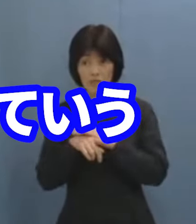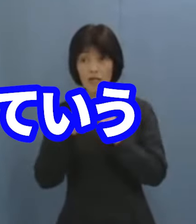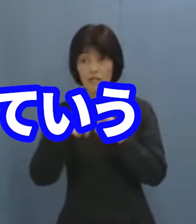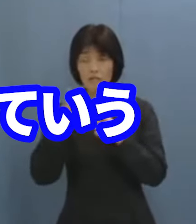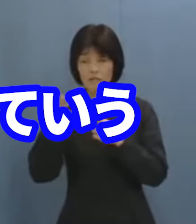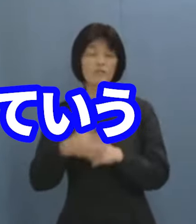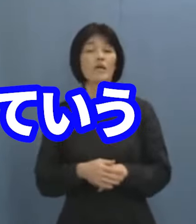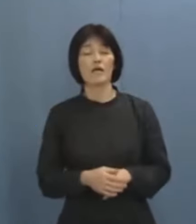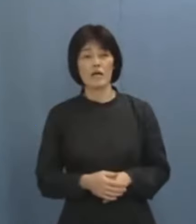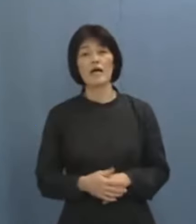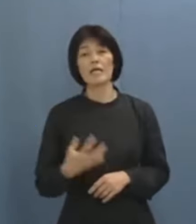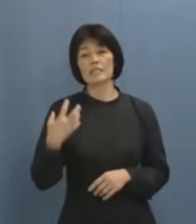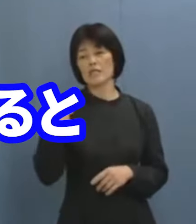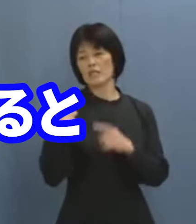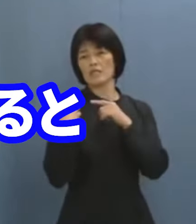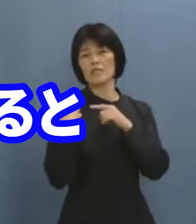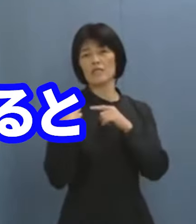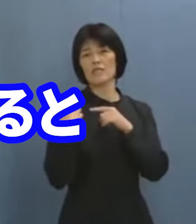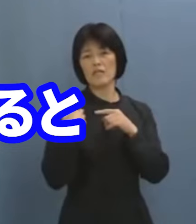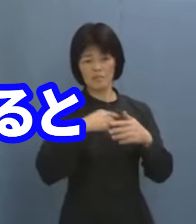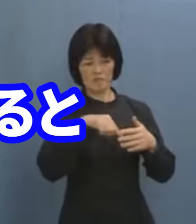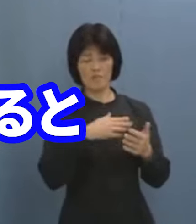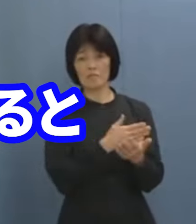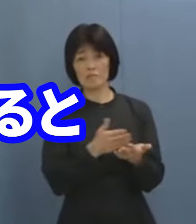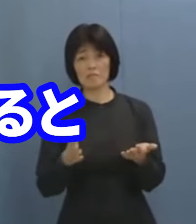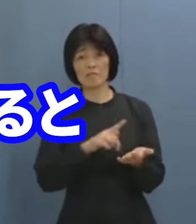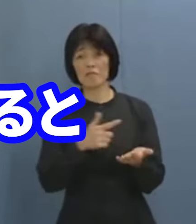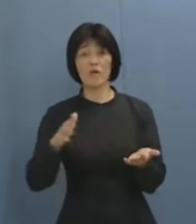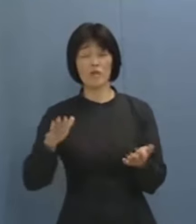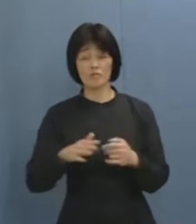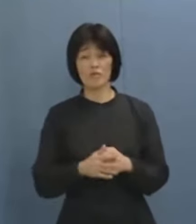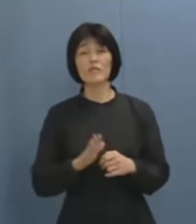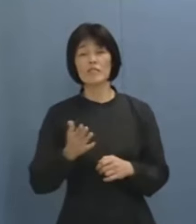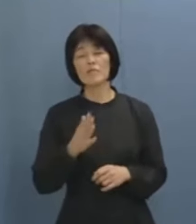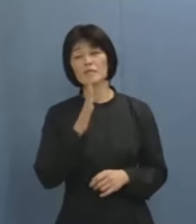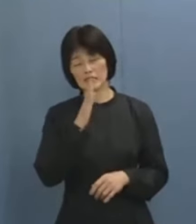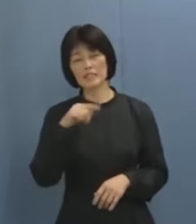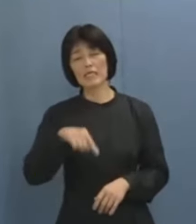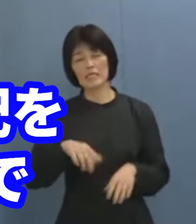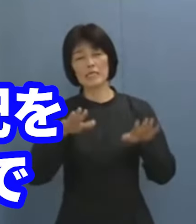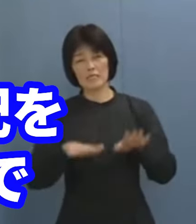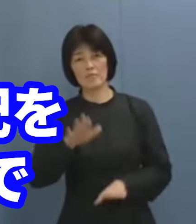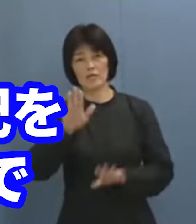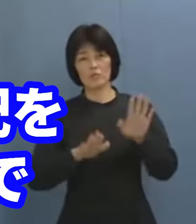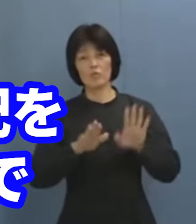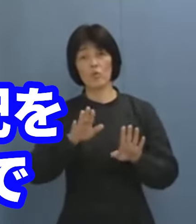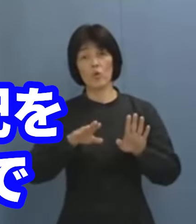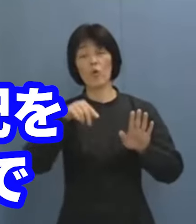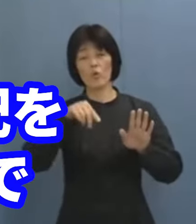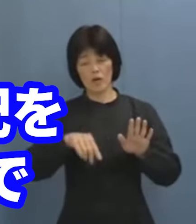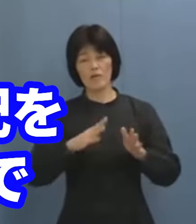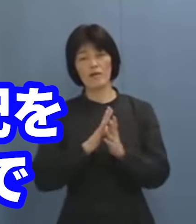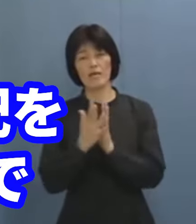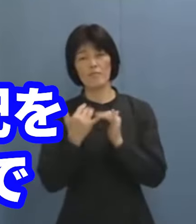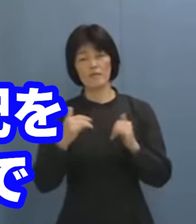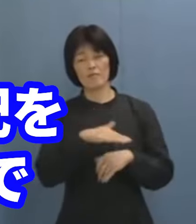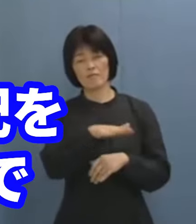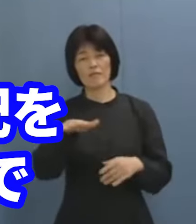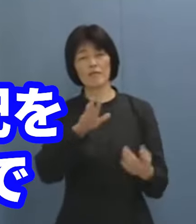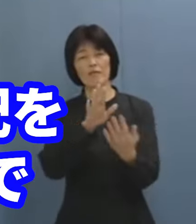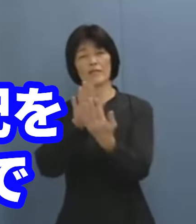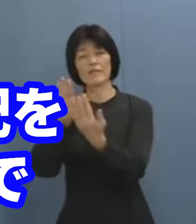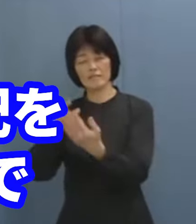はありますけど、まあ、こういう状況になっているということは県民の皆さんにやっぱりご不安とか心配を